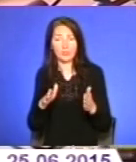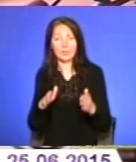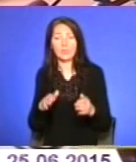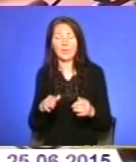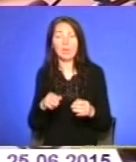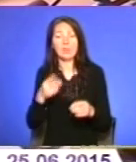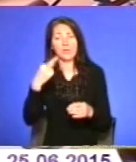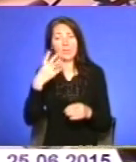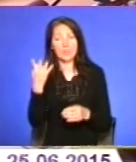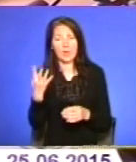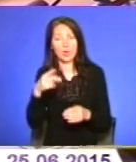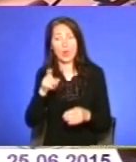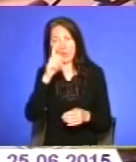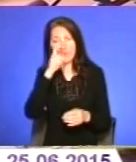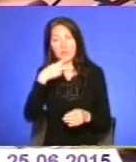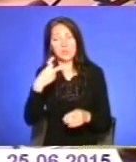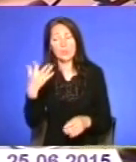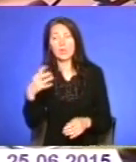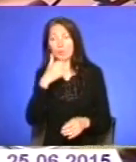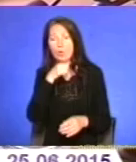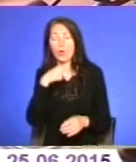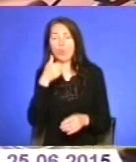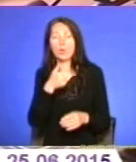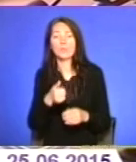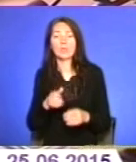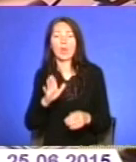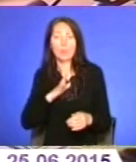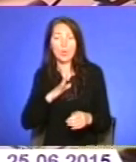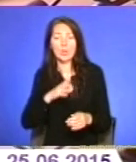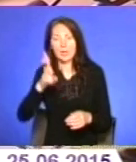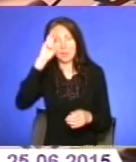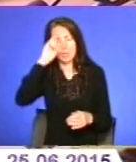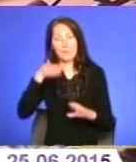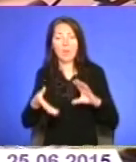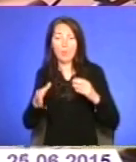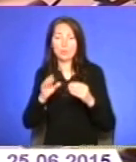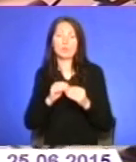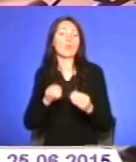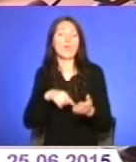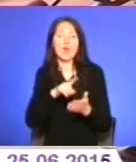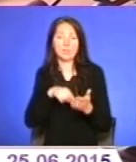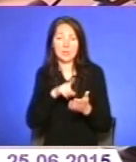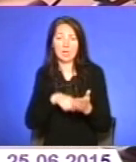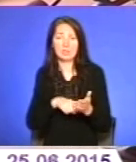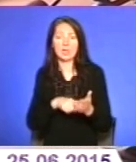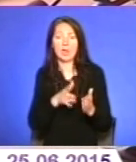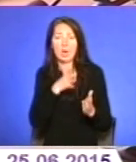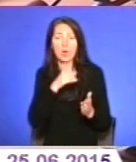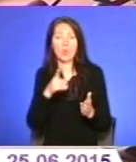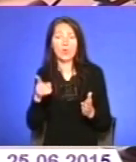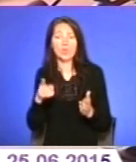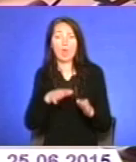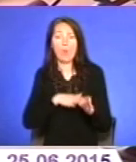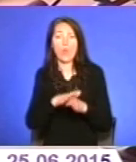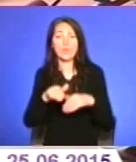закладів 24 квітня 2015 року проходили державну підсумкову атестацію за курс повної загальної